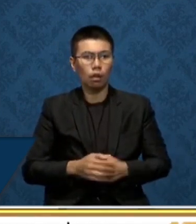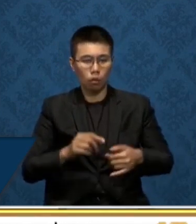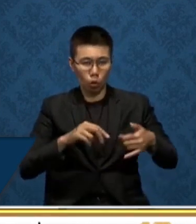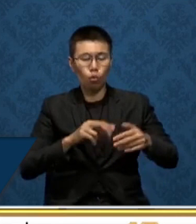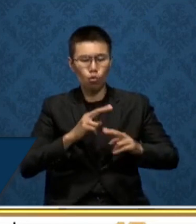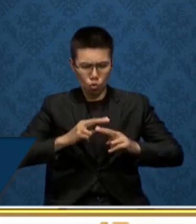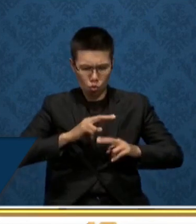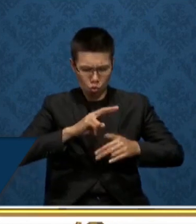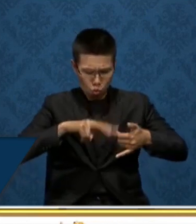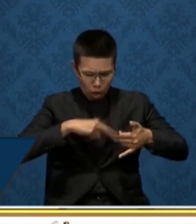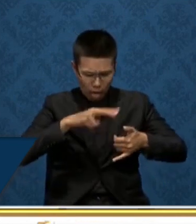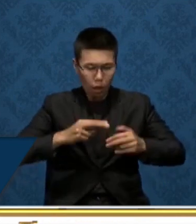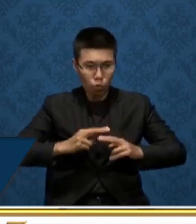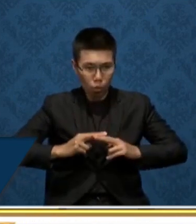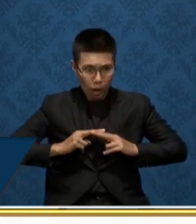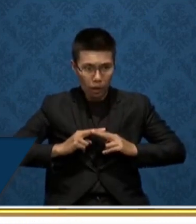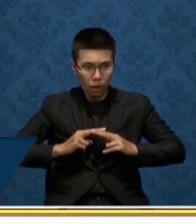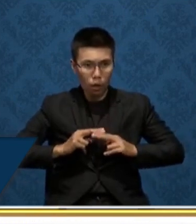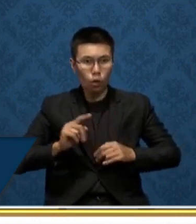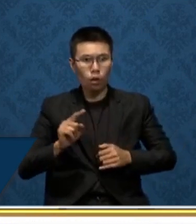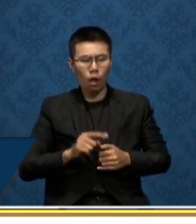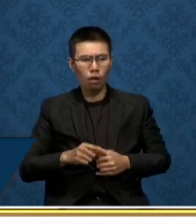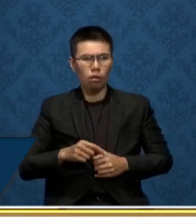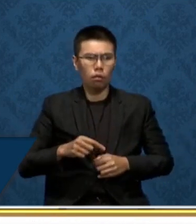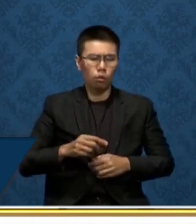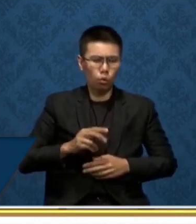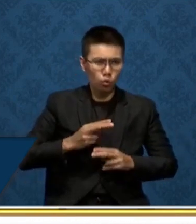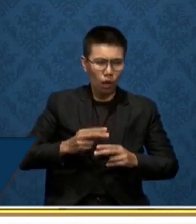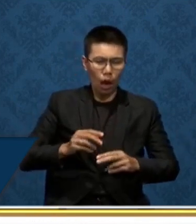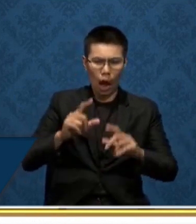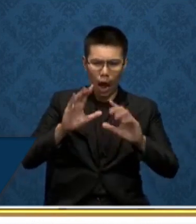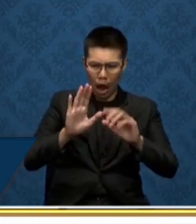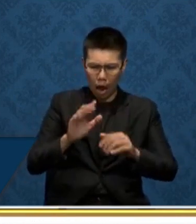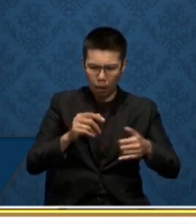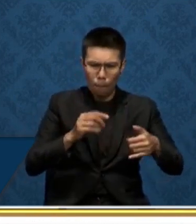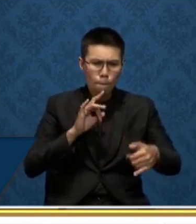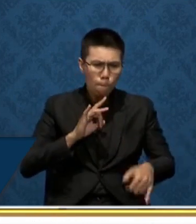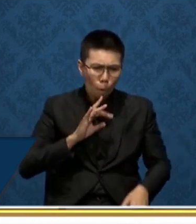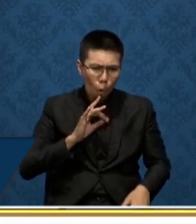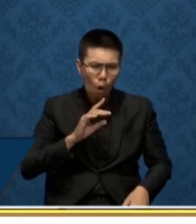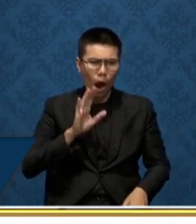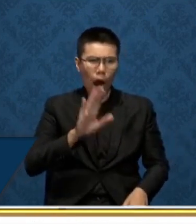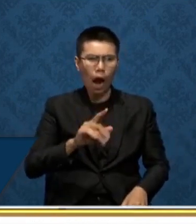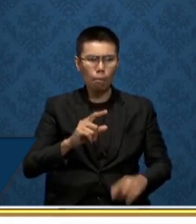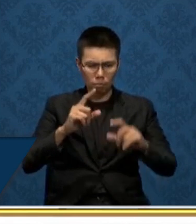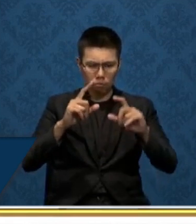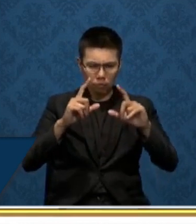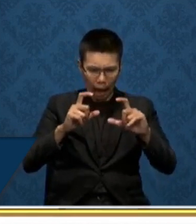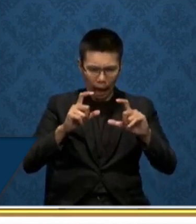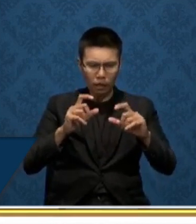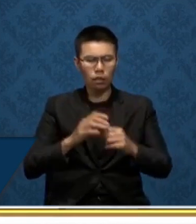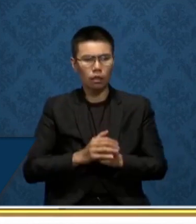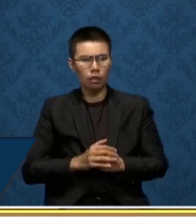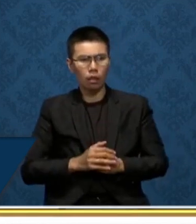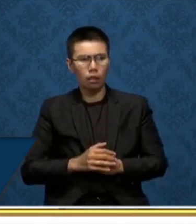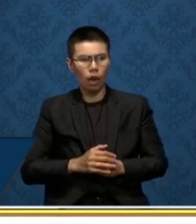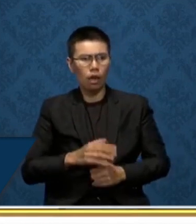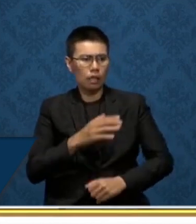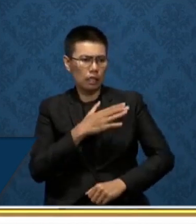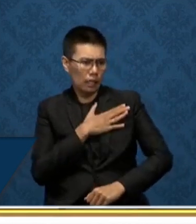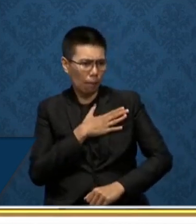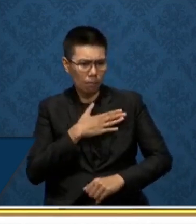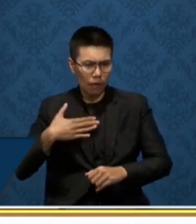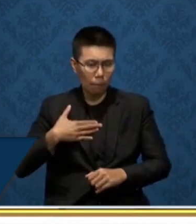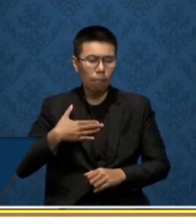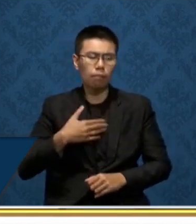องส่วนไหนเป็นส่วนที่สงวนไม่ควรให้ใครแตะต้องไม่ควรให้ใครถ่ายรูปนะครับแตะตรงไหนยอมรับได้แตะตรงไหนยอมรับไม่ได้เมื่อเ